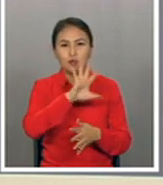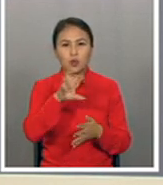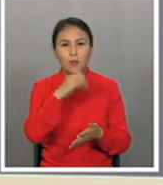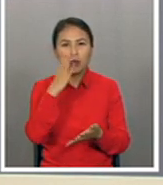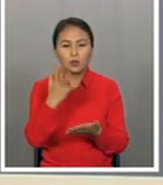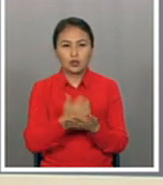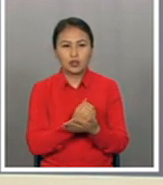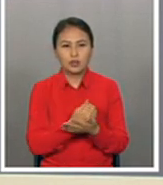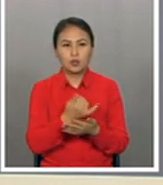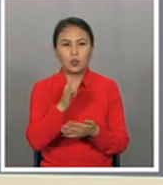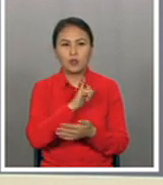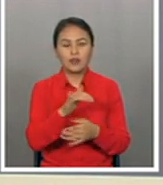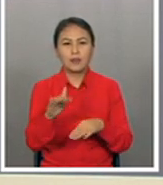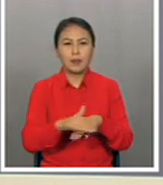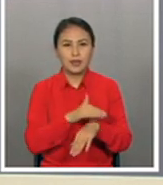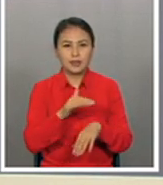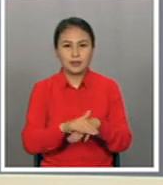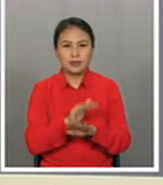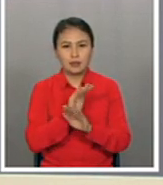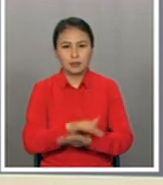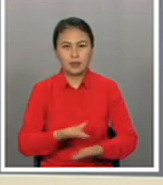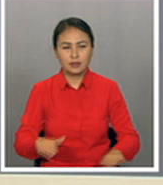получилось, ведь вы молодцы, ребята.